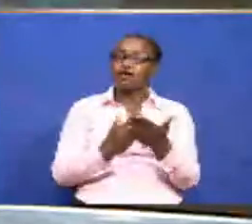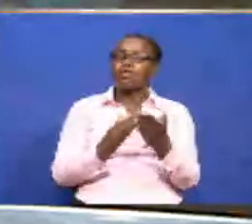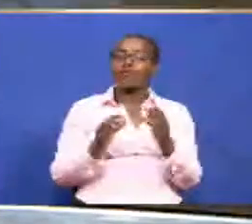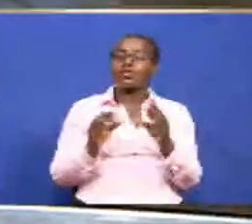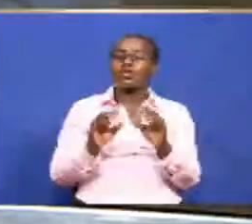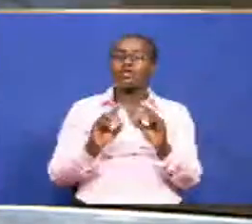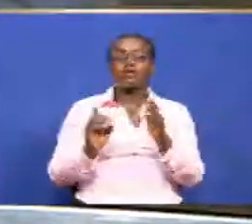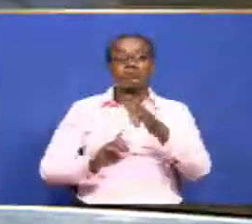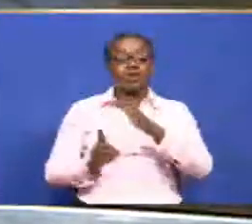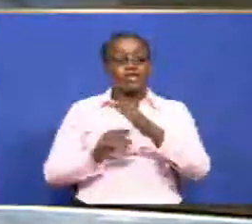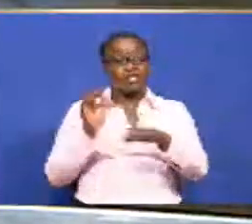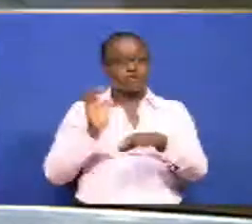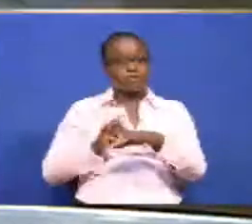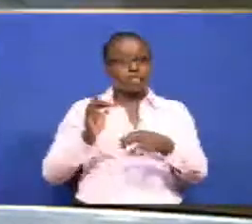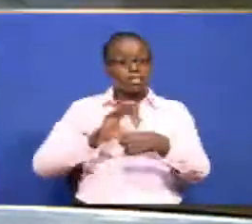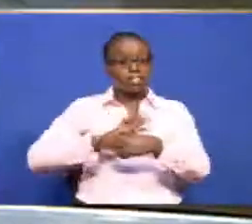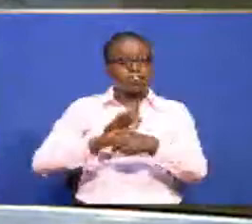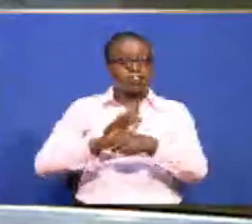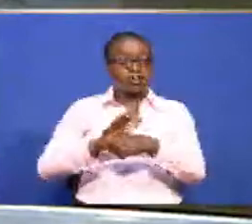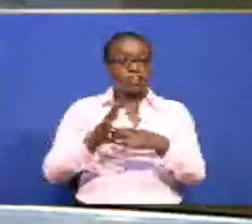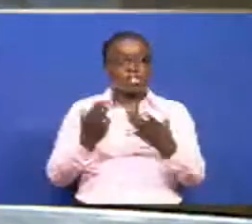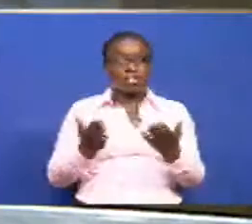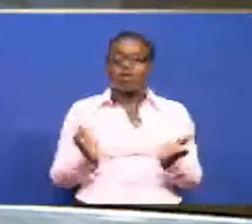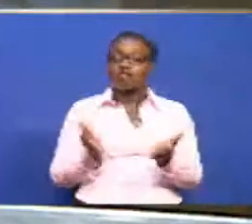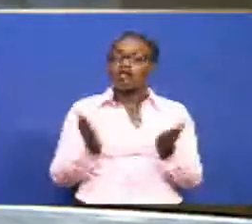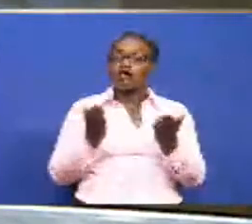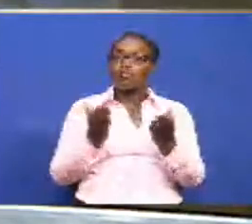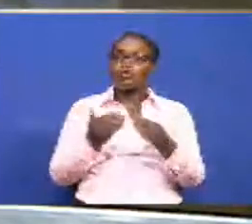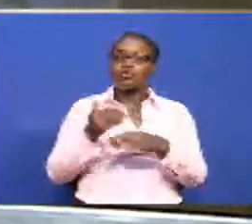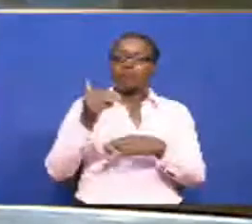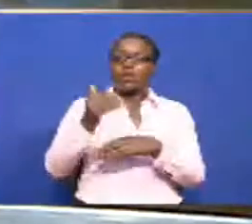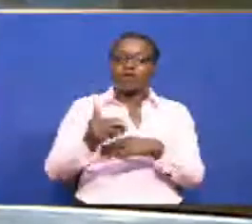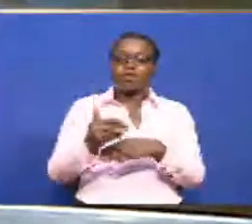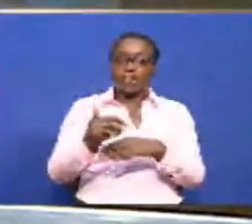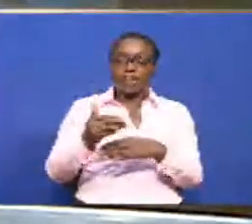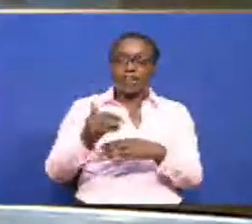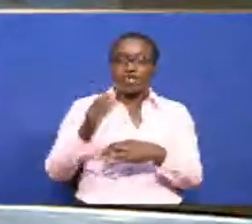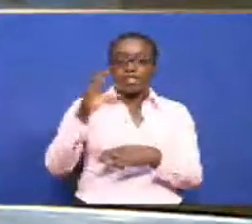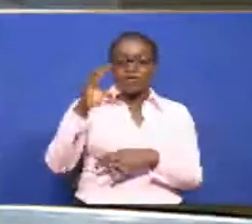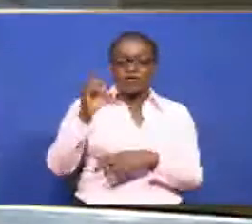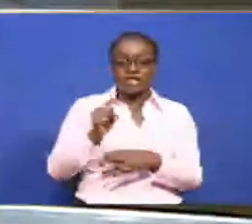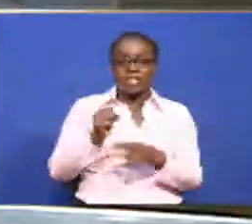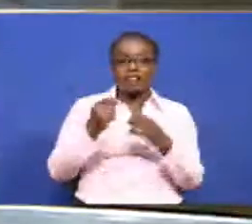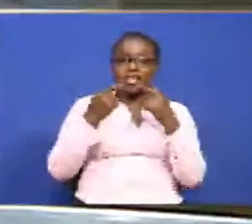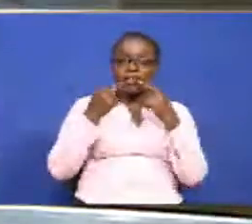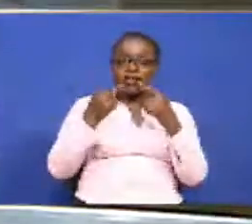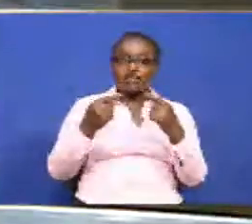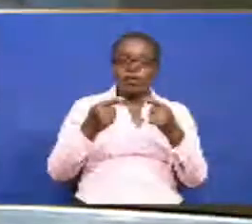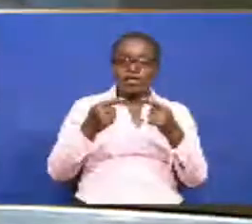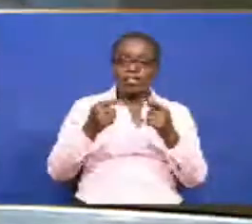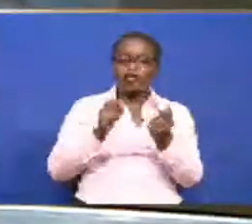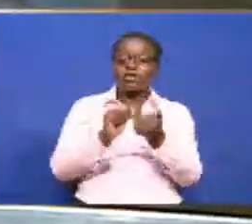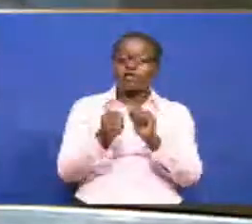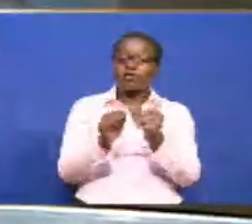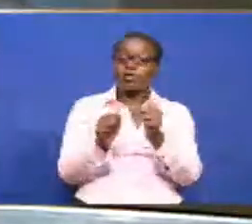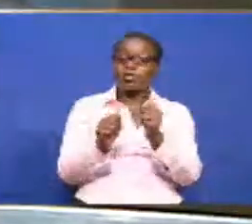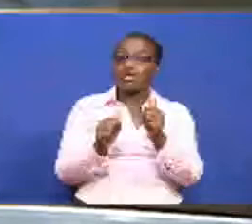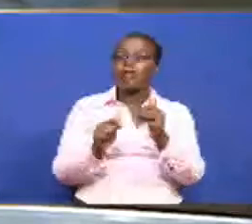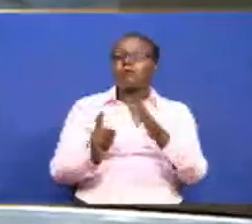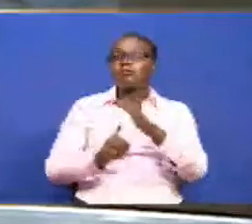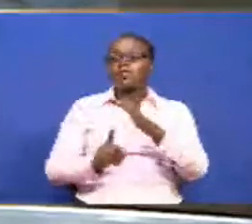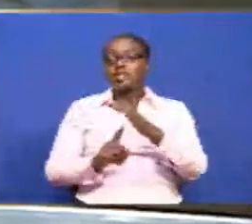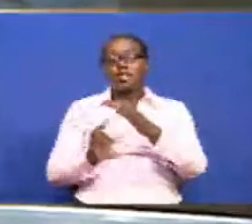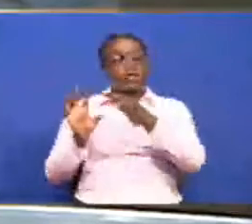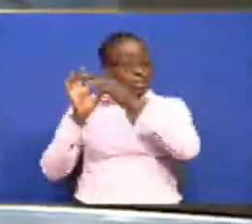wakati huu wa janga la korona imepigwa jeki baada ya waziri wa fedha Ukur Yatani kutangaza kuwa hazina ya michezo, sanaa na ustawi